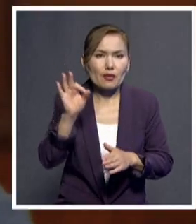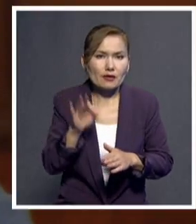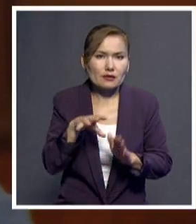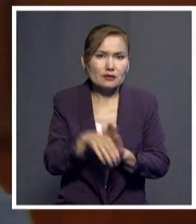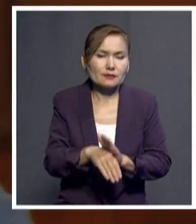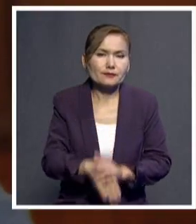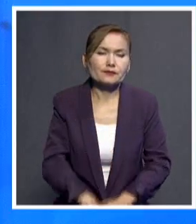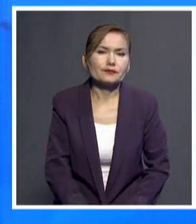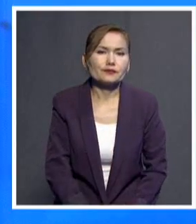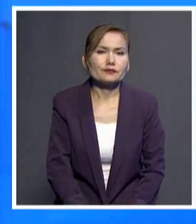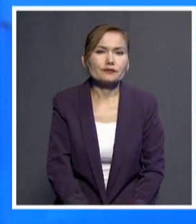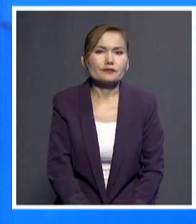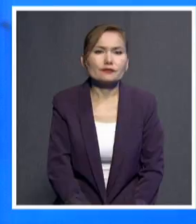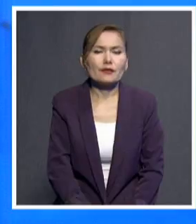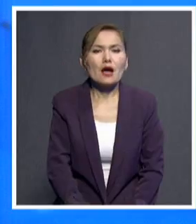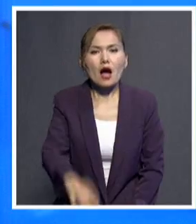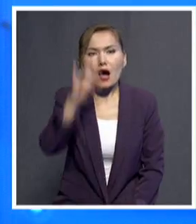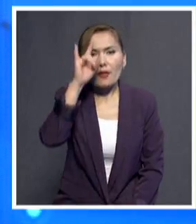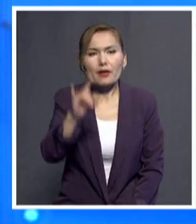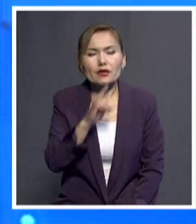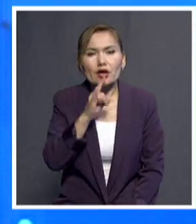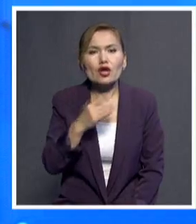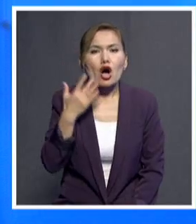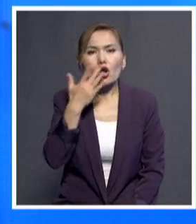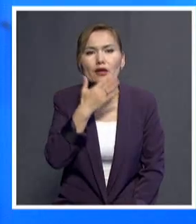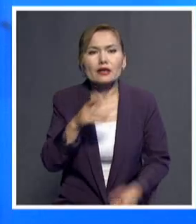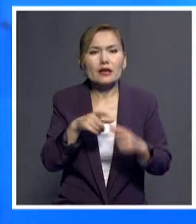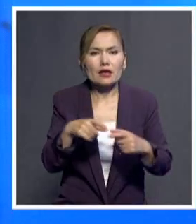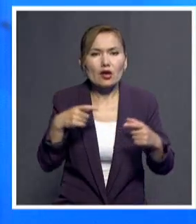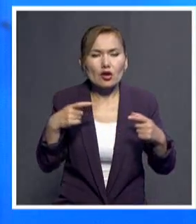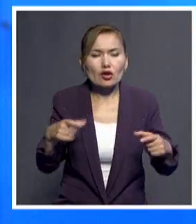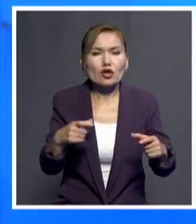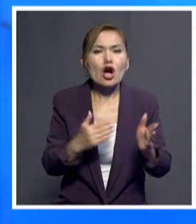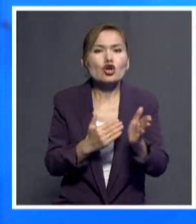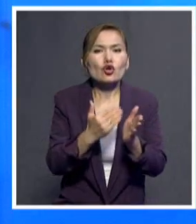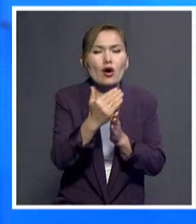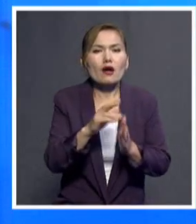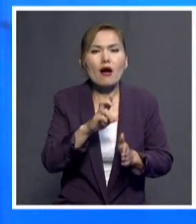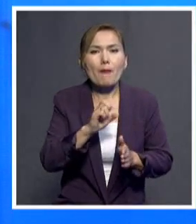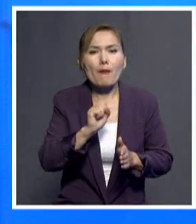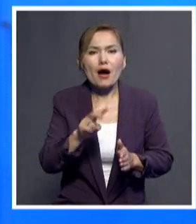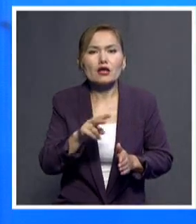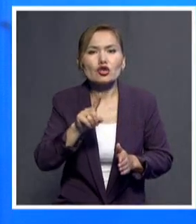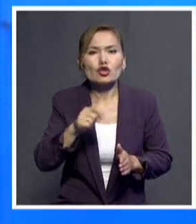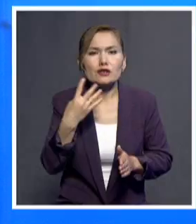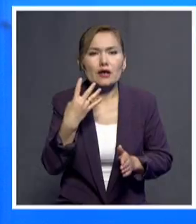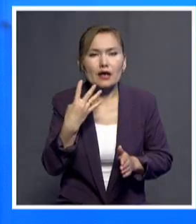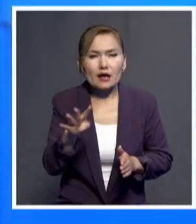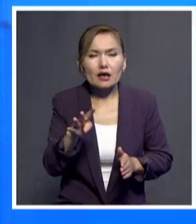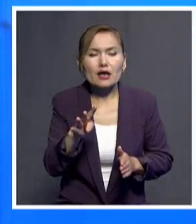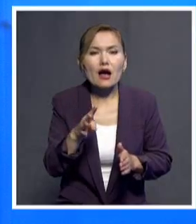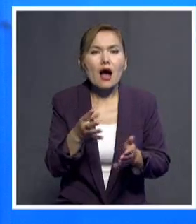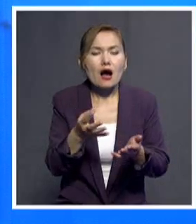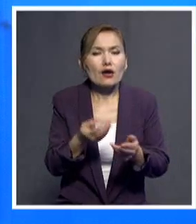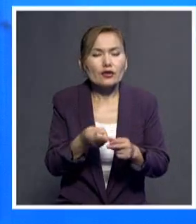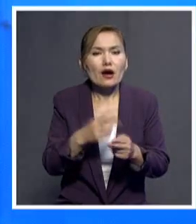құрайды. Ал еліміз бойынша биылғы ұлттық бірыңғай тестілеуден ең жоғары 140 балл жинаған Шиара Құдайбергенова